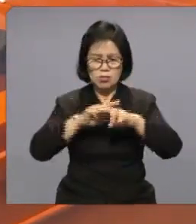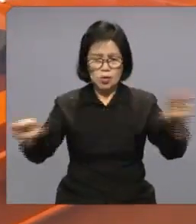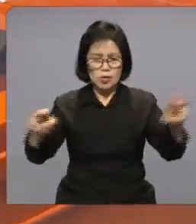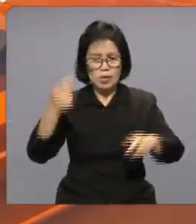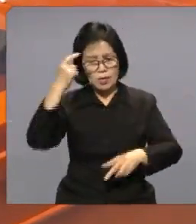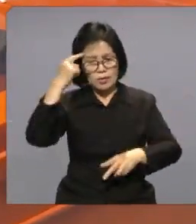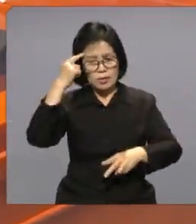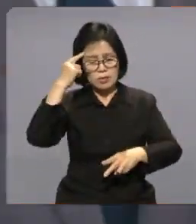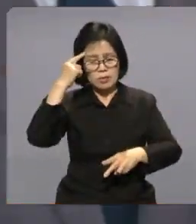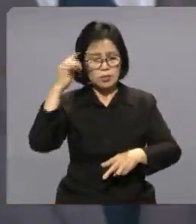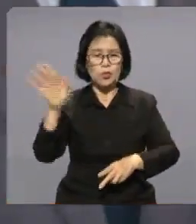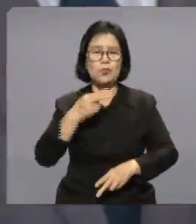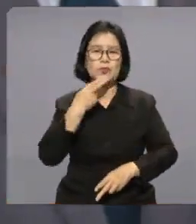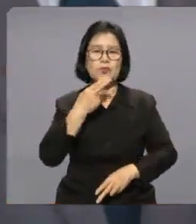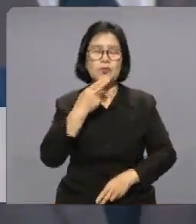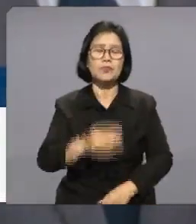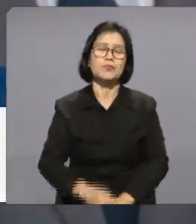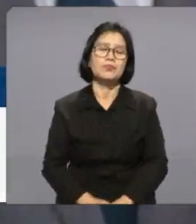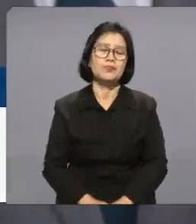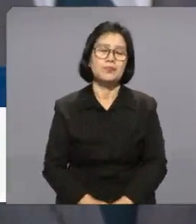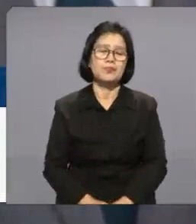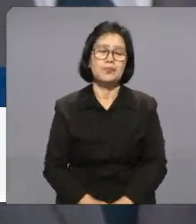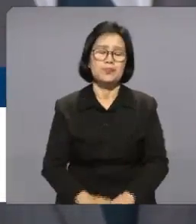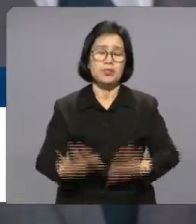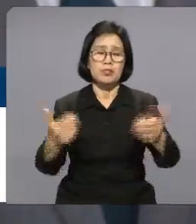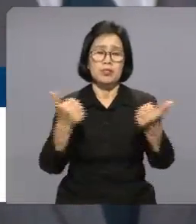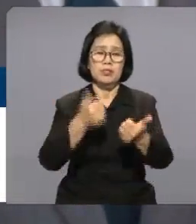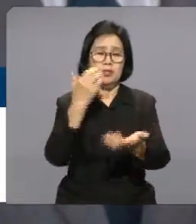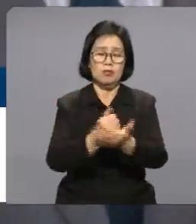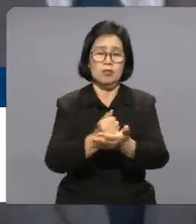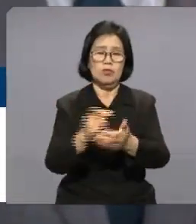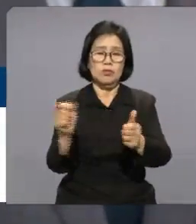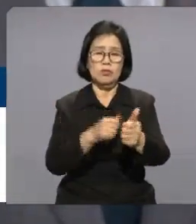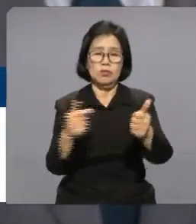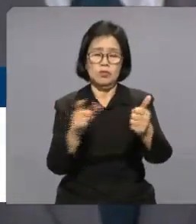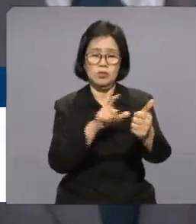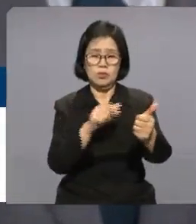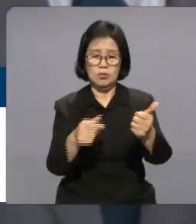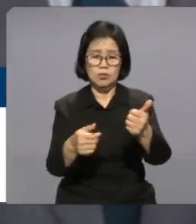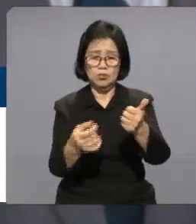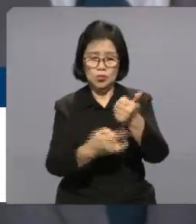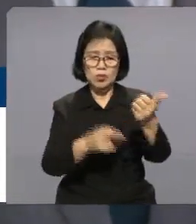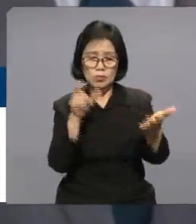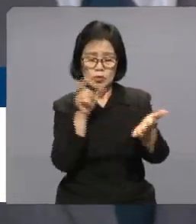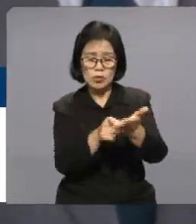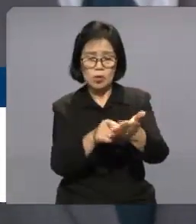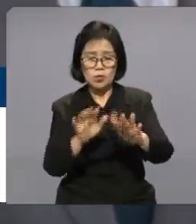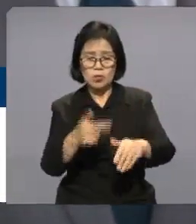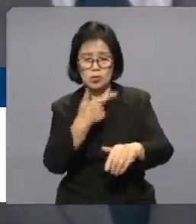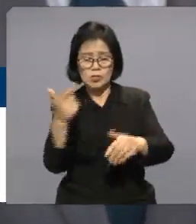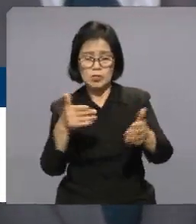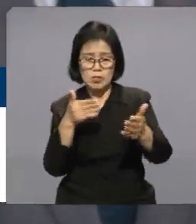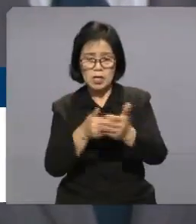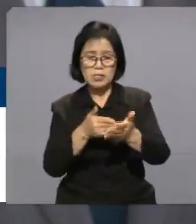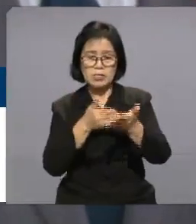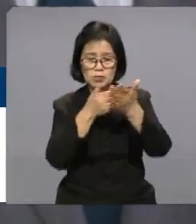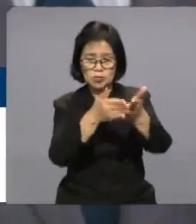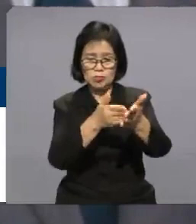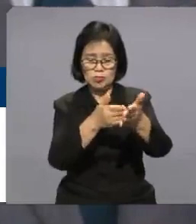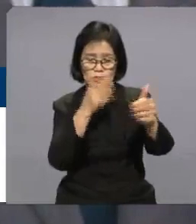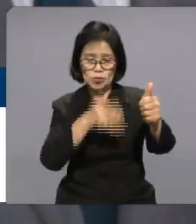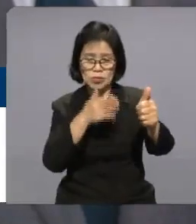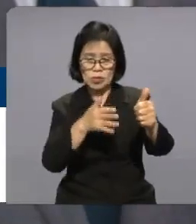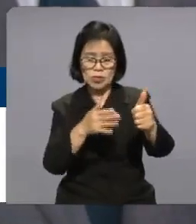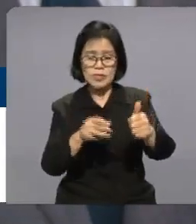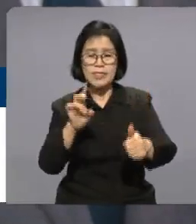않은 겁니다. 의장도 특위 명단을 올 6시까지 제출을 요구했다는 것은 24일